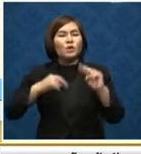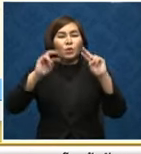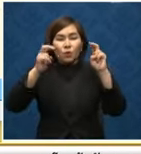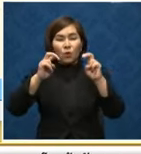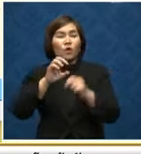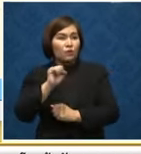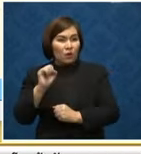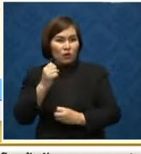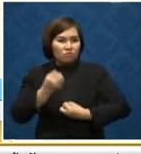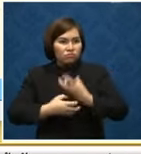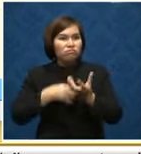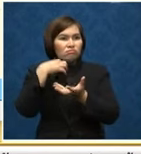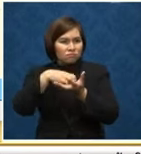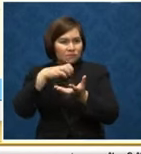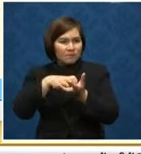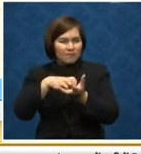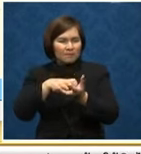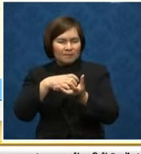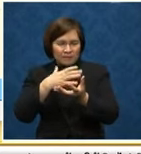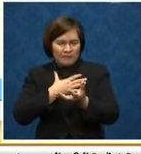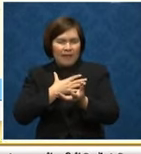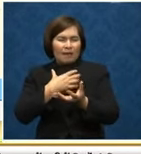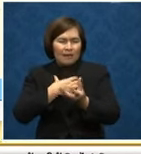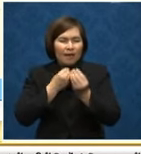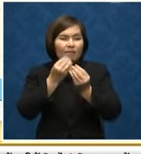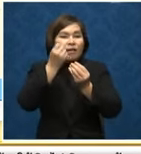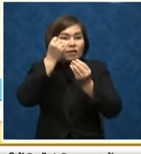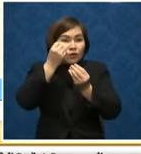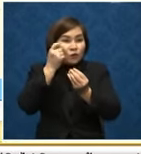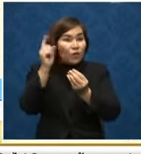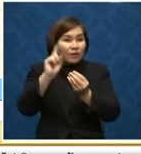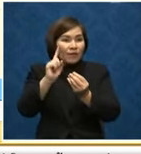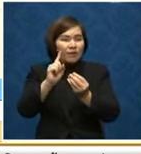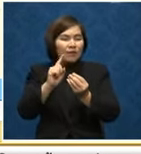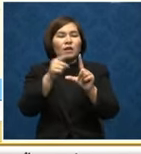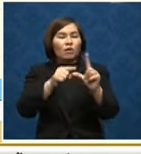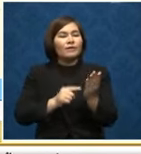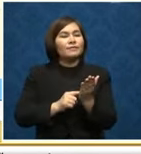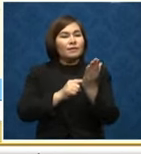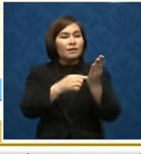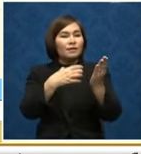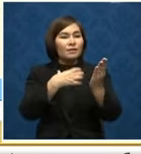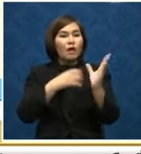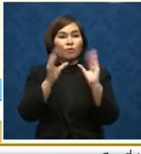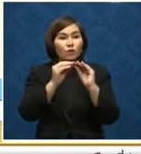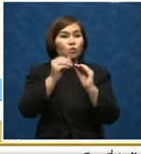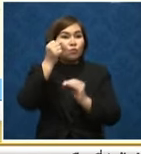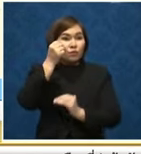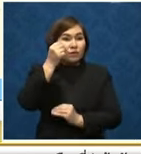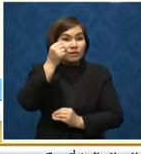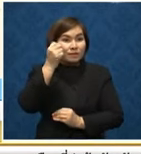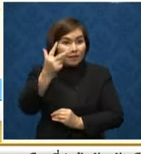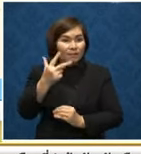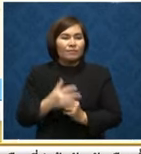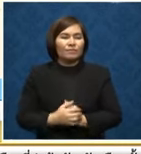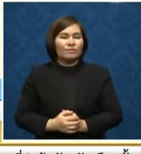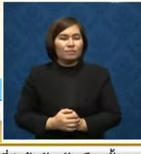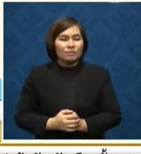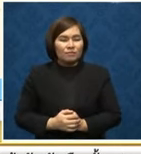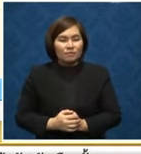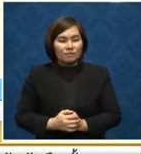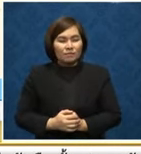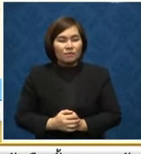ถึงและผมคิดว่าจำเป็นต้องทำความเข้าใจครับว่าข้อเสนอของพรรคก้าวไกลที่บอกว่า3วันในตอนแรกนั้นเราไม่ได้หมายถึงว่าก